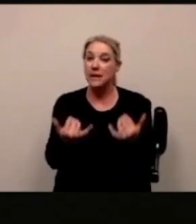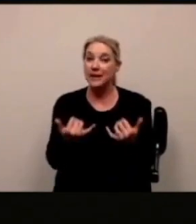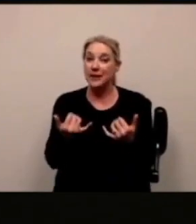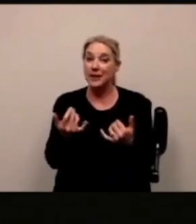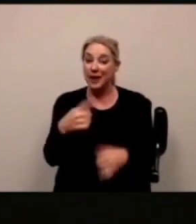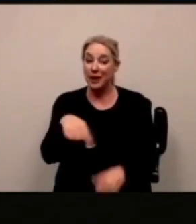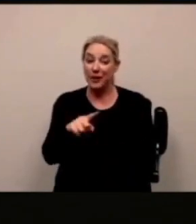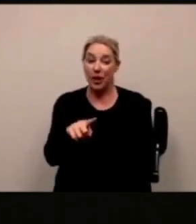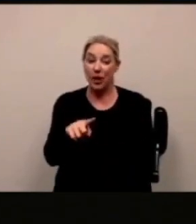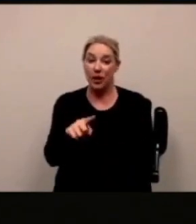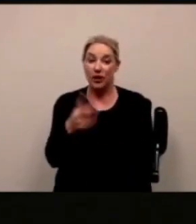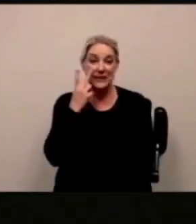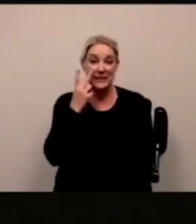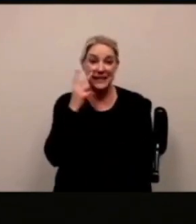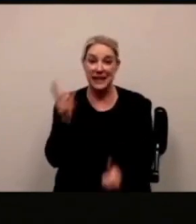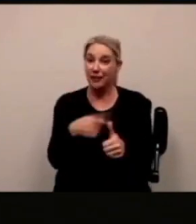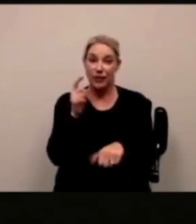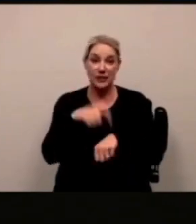努力をしています